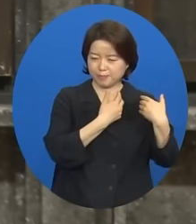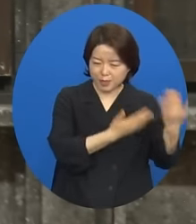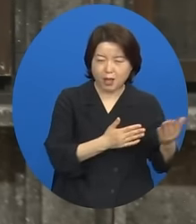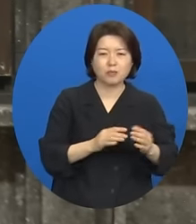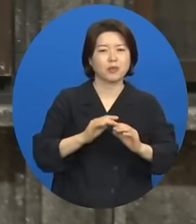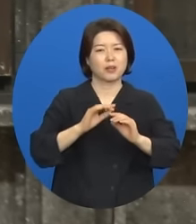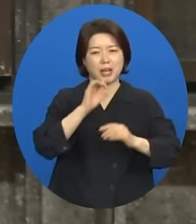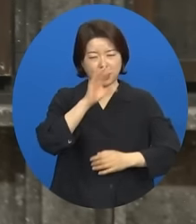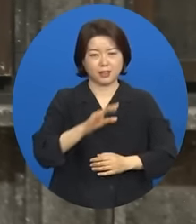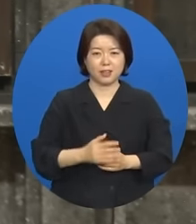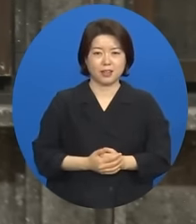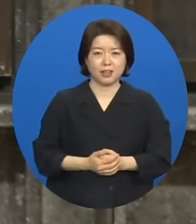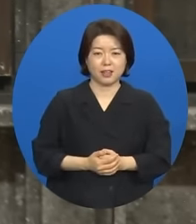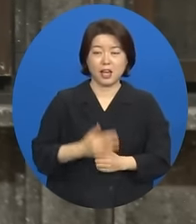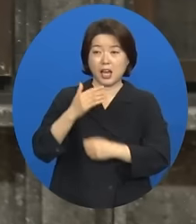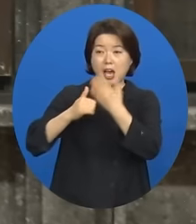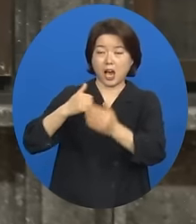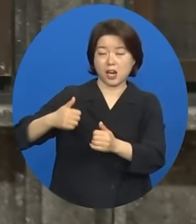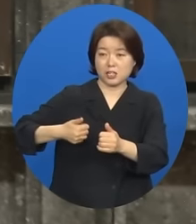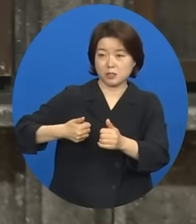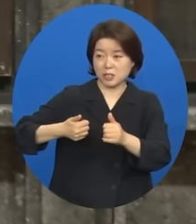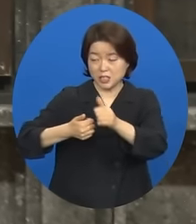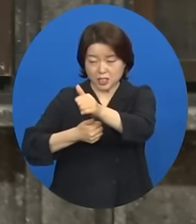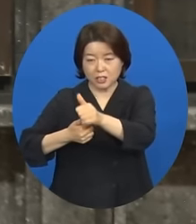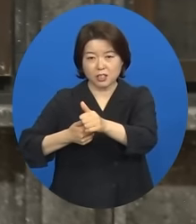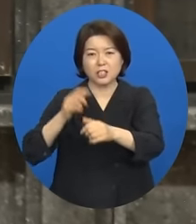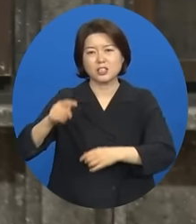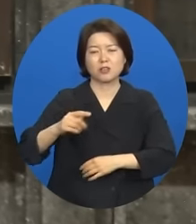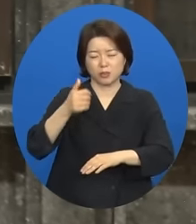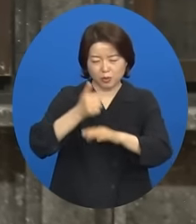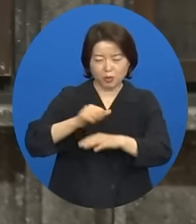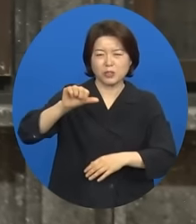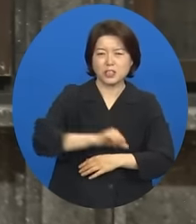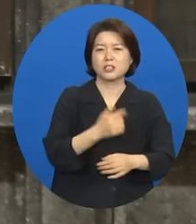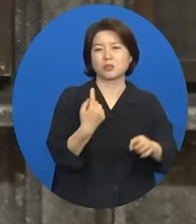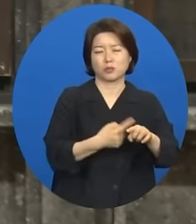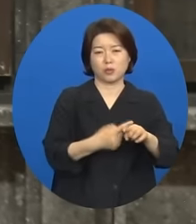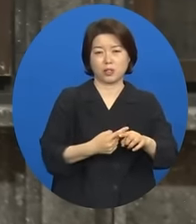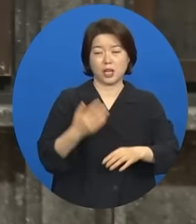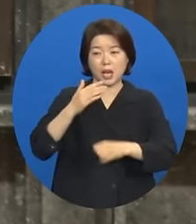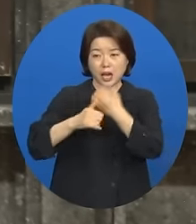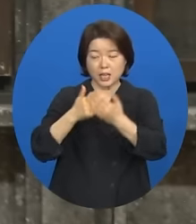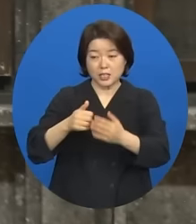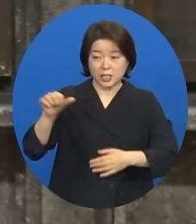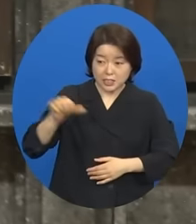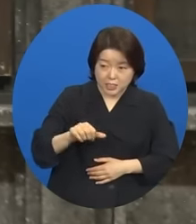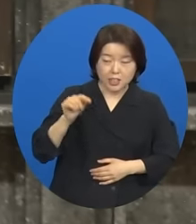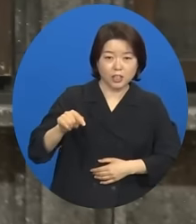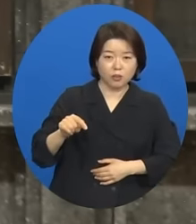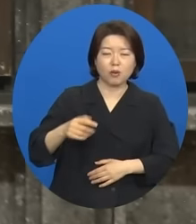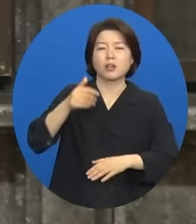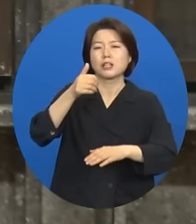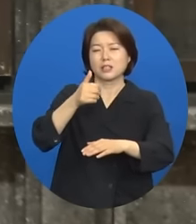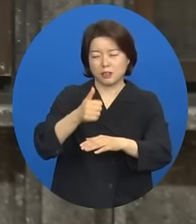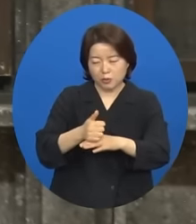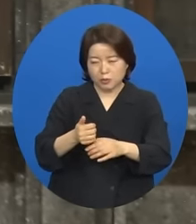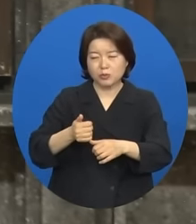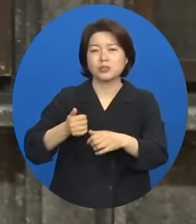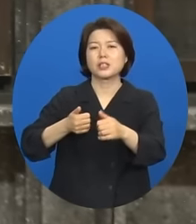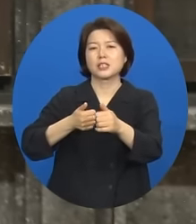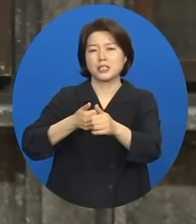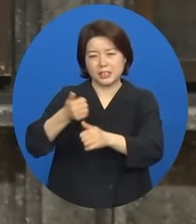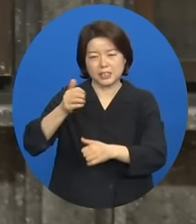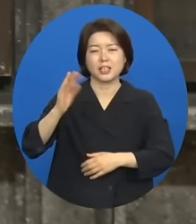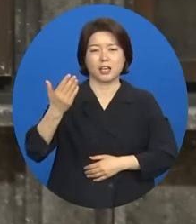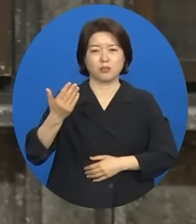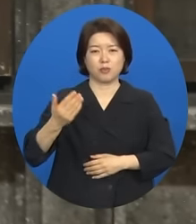때문에 그래요. 하나님께 이기는 것은 여러분 지는 것입니다. 그러나 하나님께 지는 것은 진정 이기는 삶입니다. 그래야만 하나님이